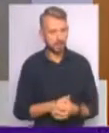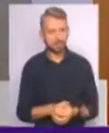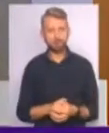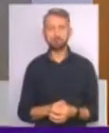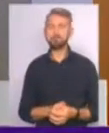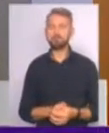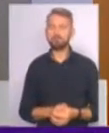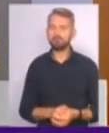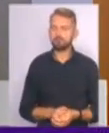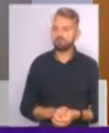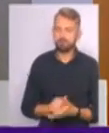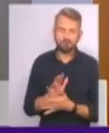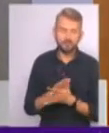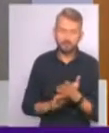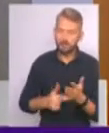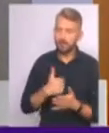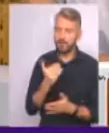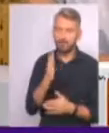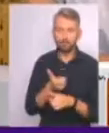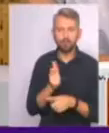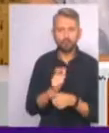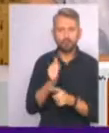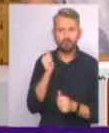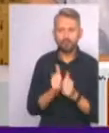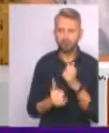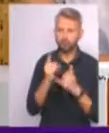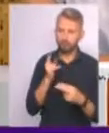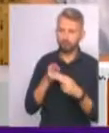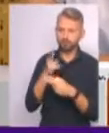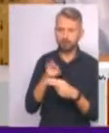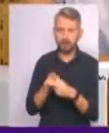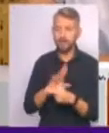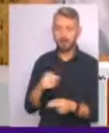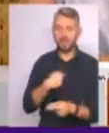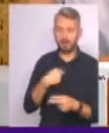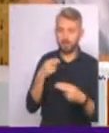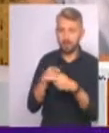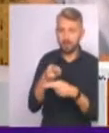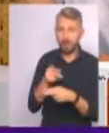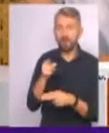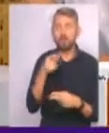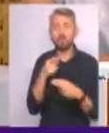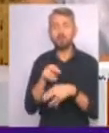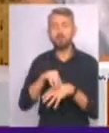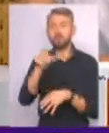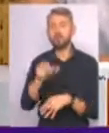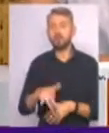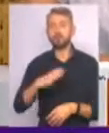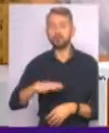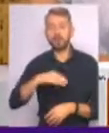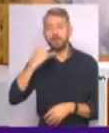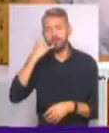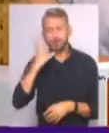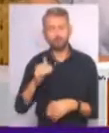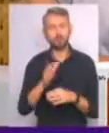Марино, вибачте, тому що я вас буду досить часто сьогодні... Вибачте, це не я вас перебиваю. Вас перебив пацієнт, який чекає на лінії. Ми вас